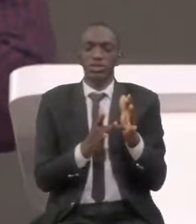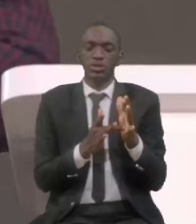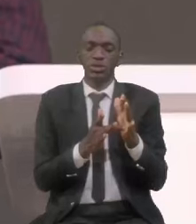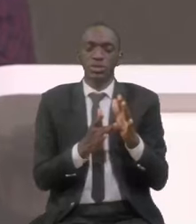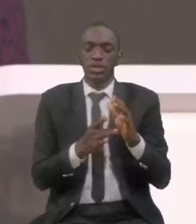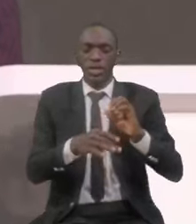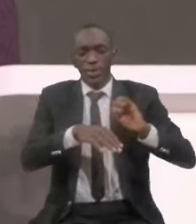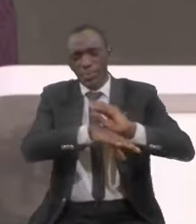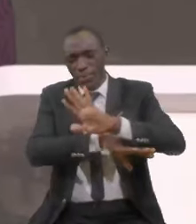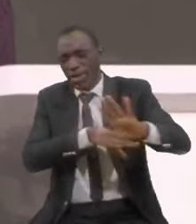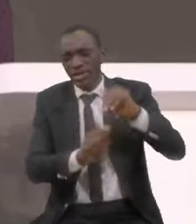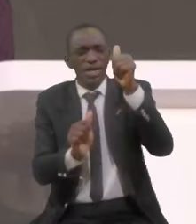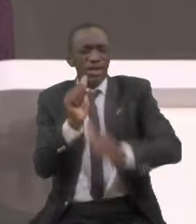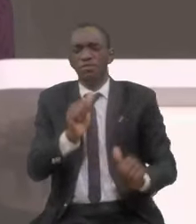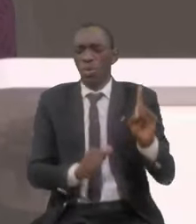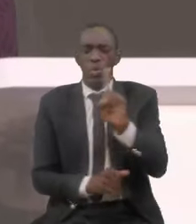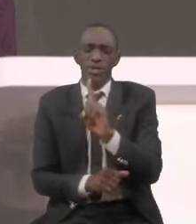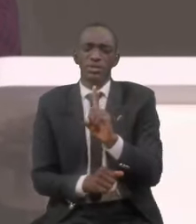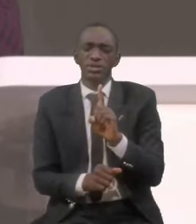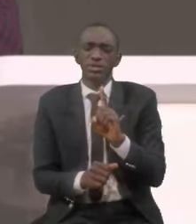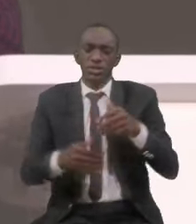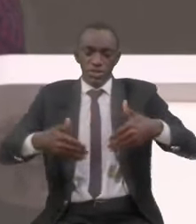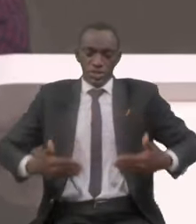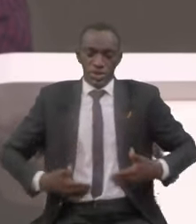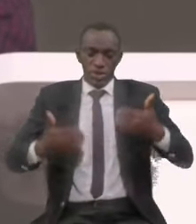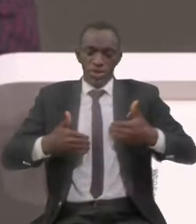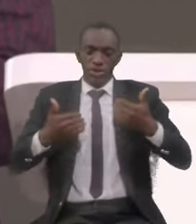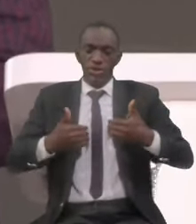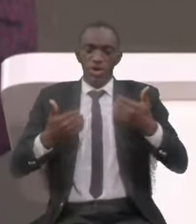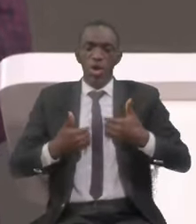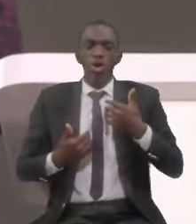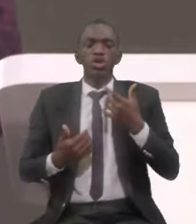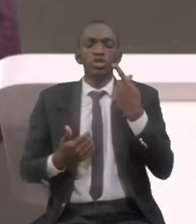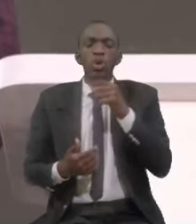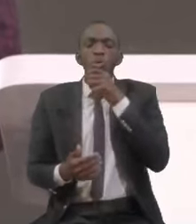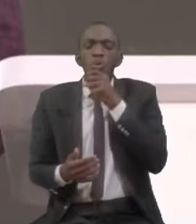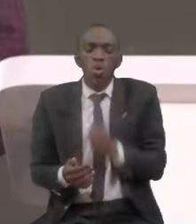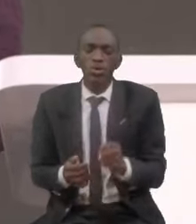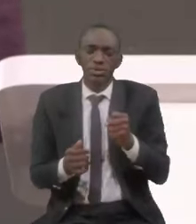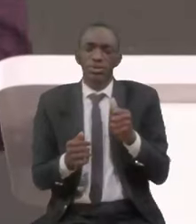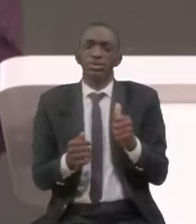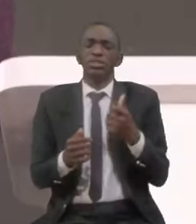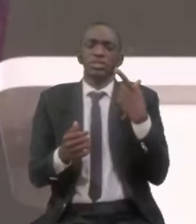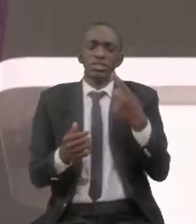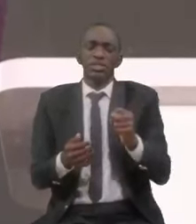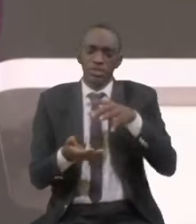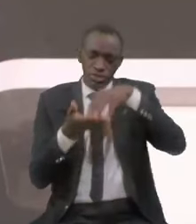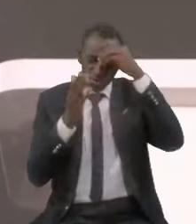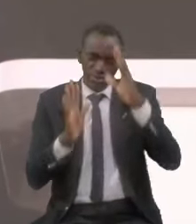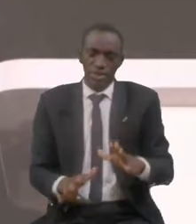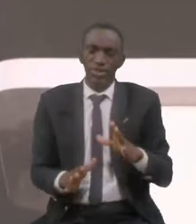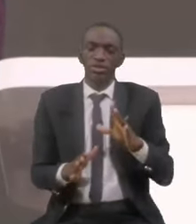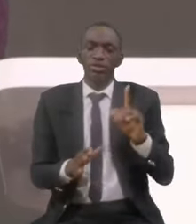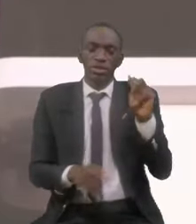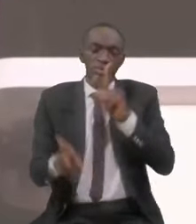impacte chaque vie. Les jeunes, les vieux, les élèves, ceux qui